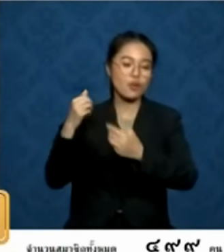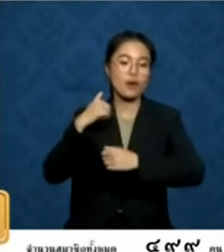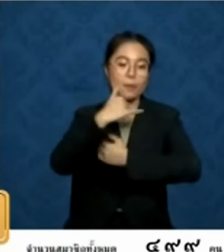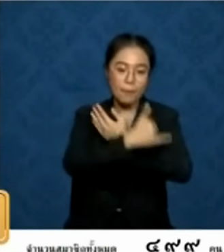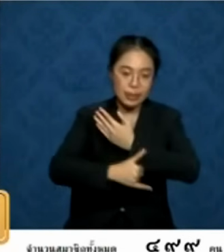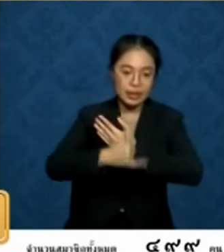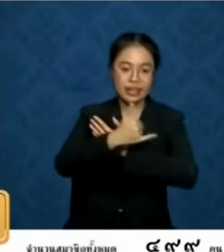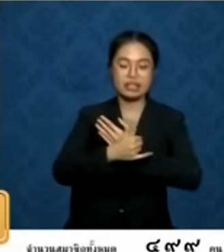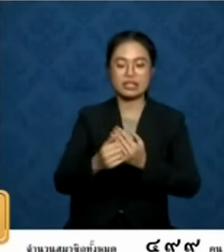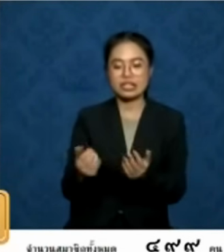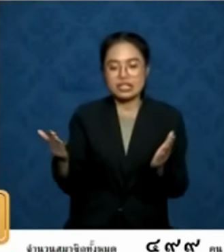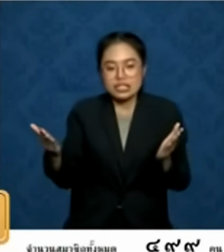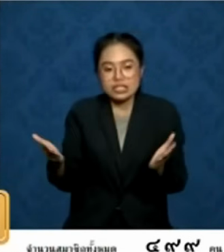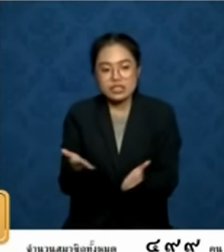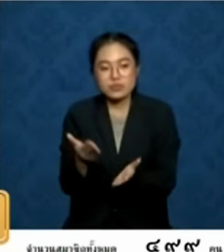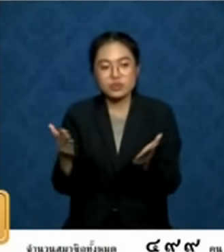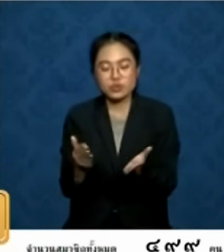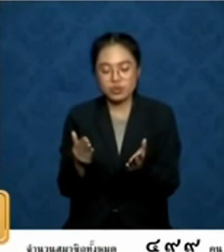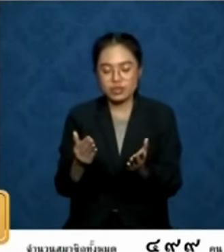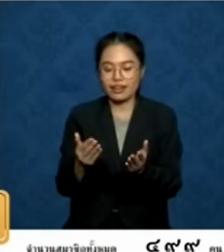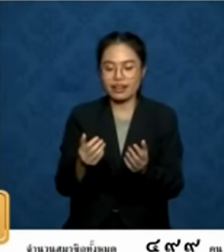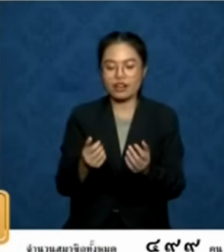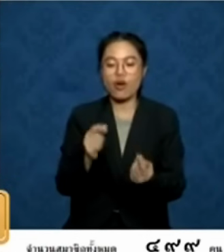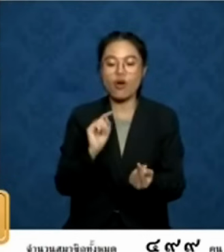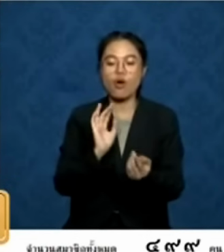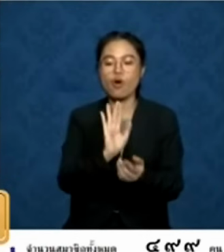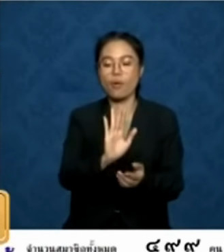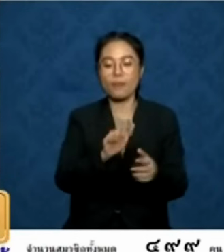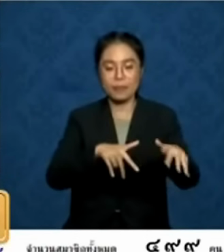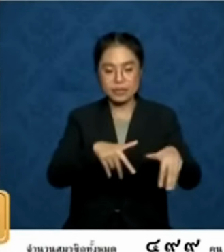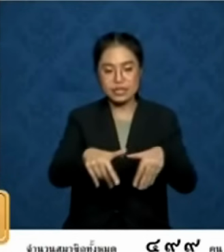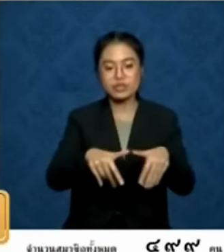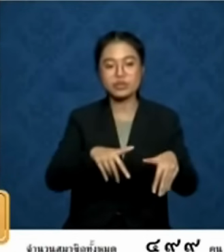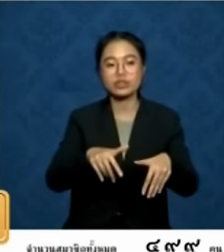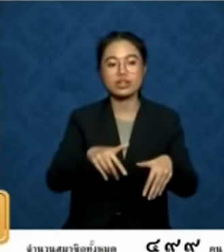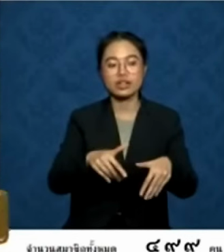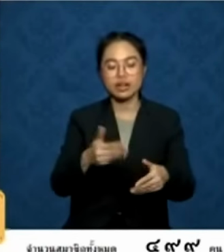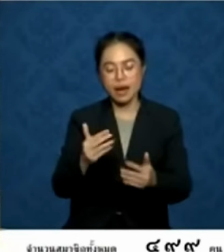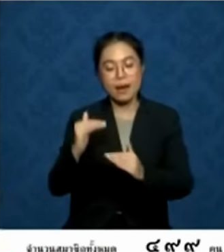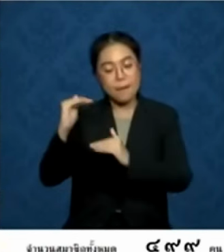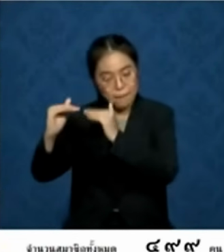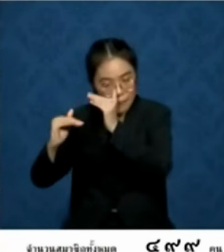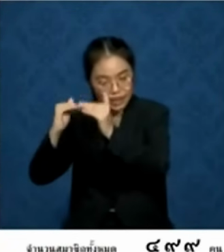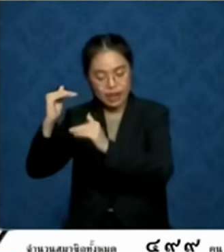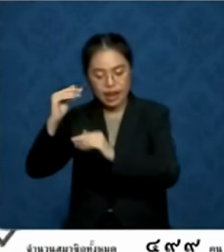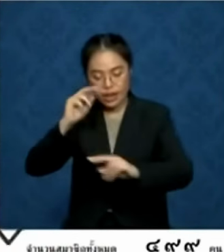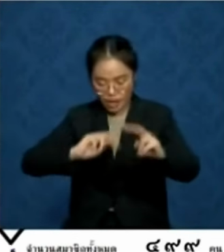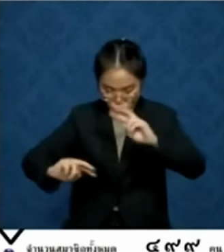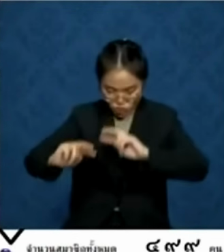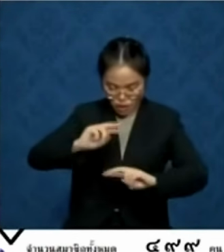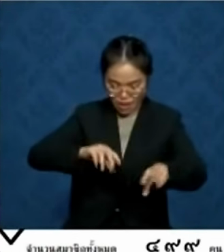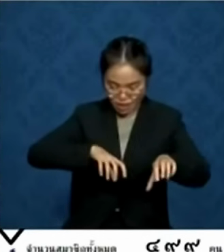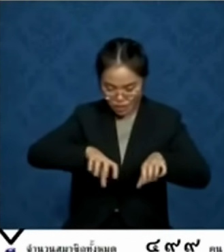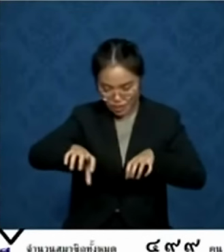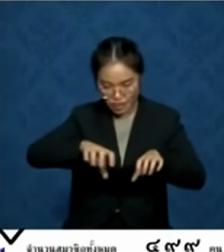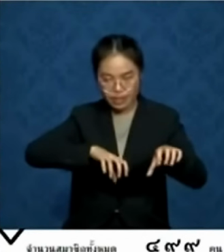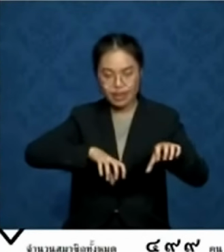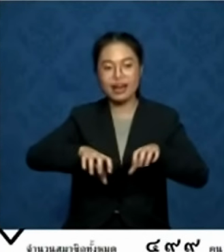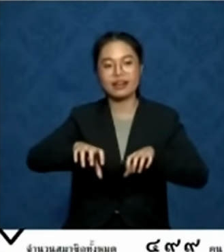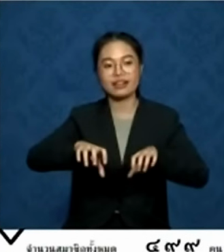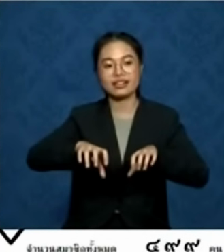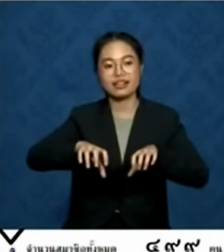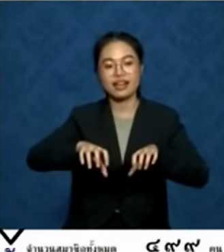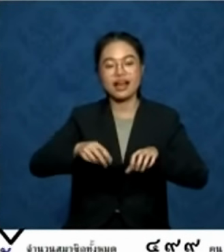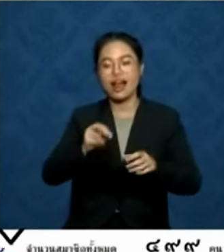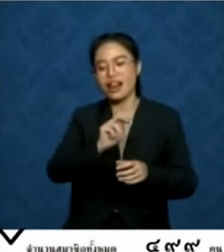งระบบขนส่งสาธารณะของประชาชนอย่างทั่วถึงการพัฒนารูปแบบการกำกับดูแลและการบริหารจัดการ